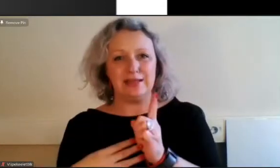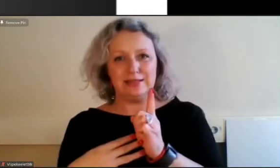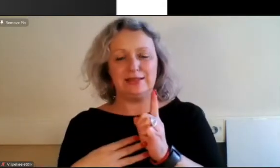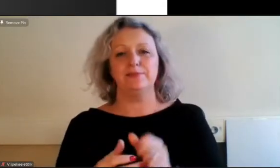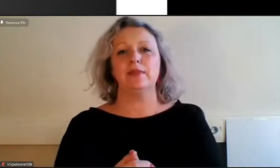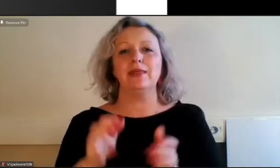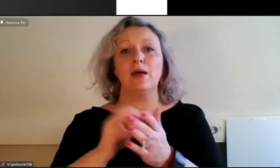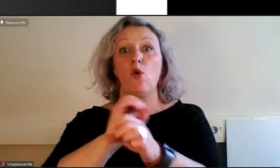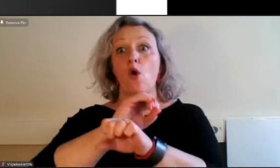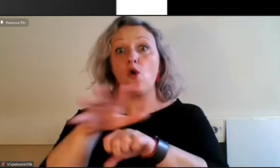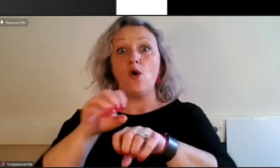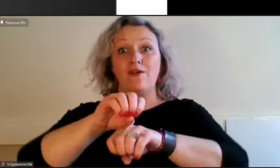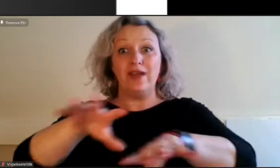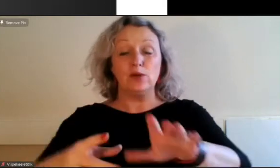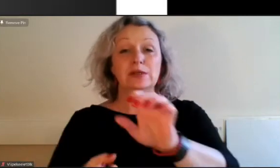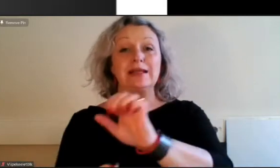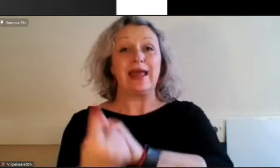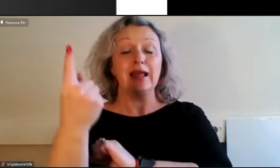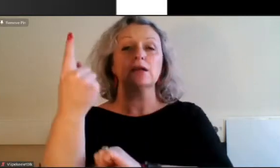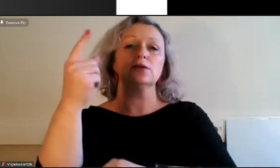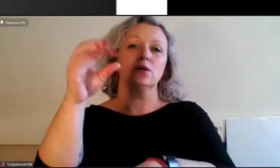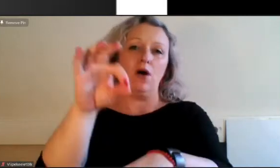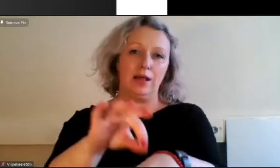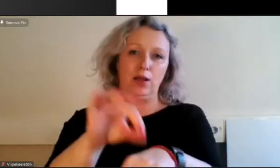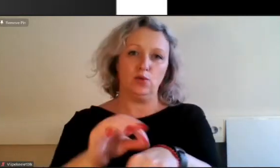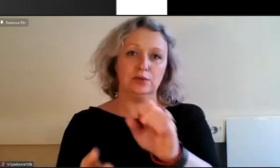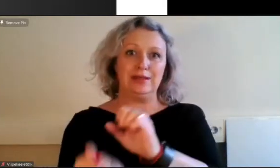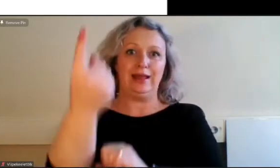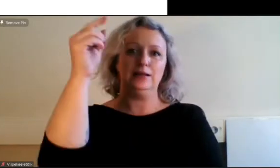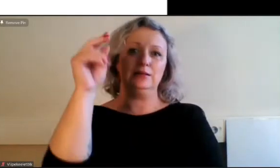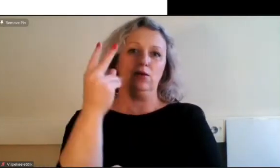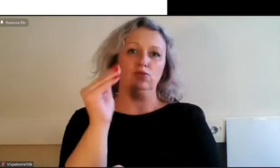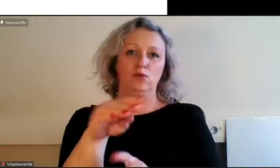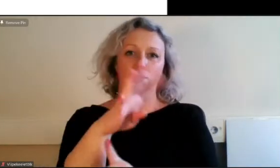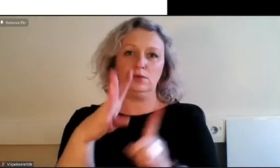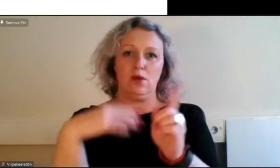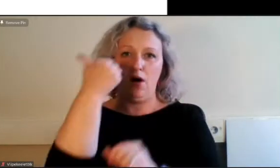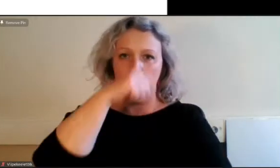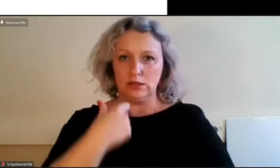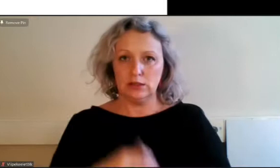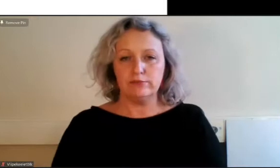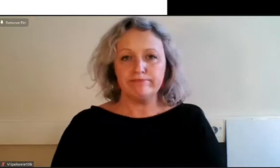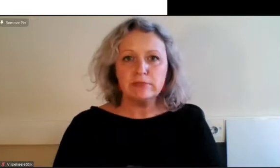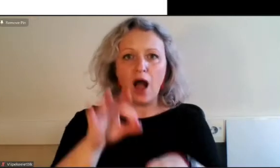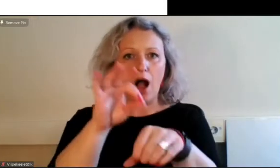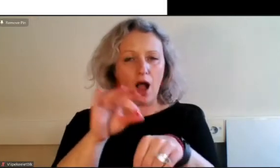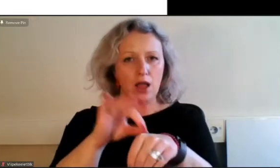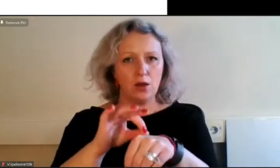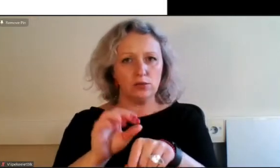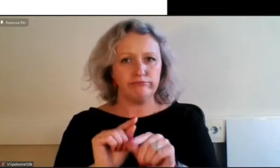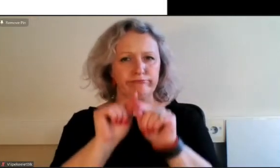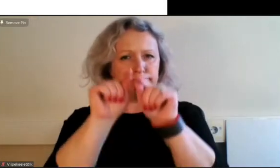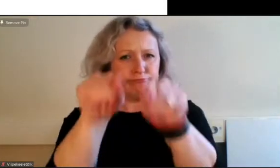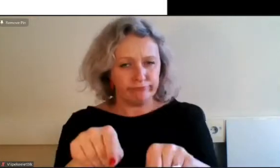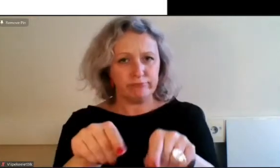ehk koroonaviiruse tekitatud haigus, mis ilmus 2019 aastal. See haigus, kui sellega kokku